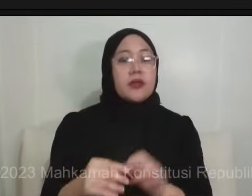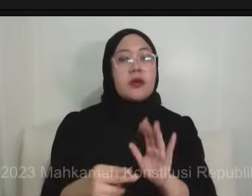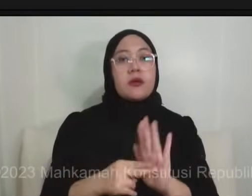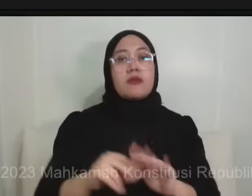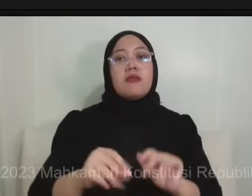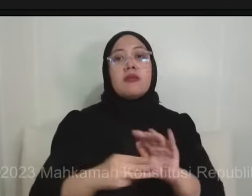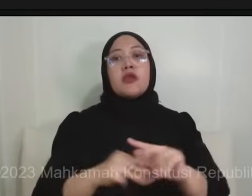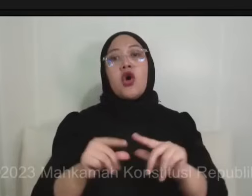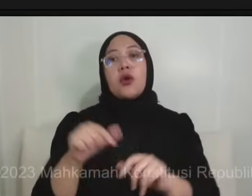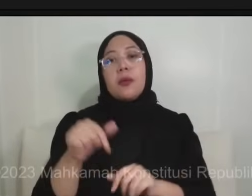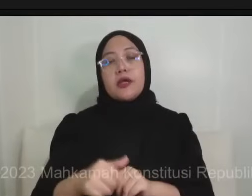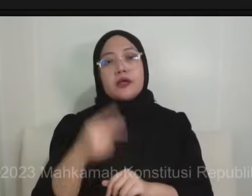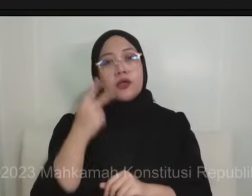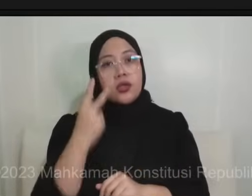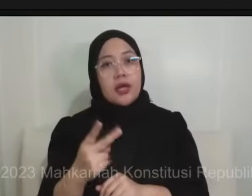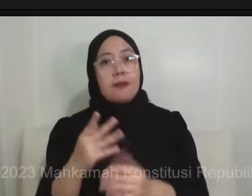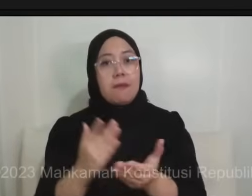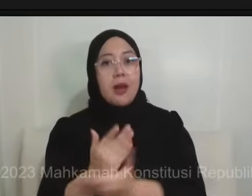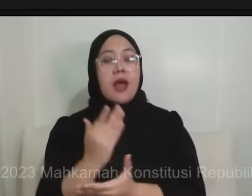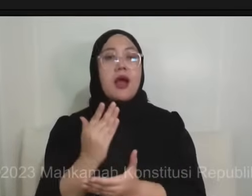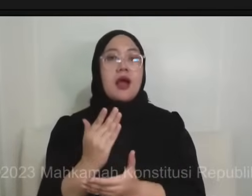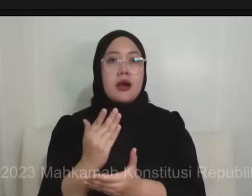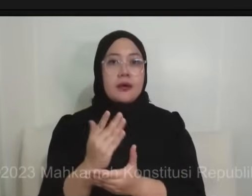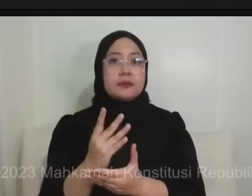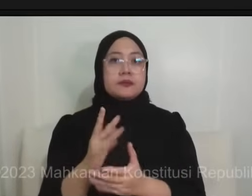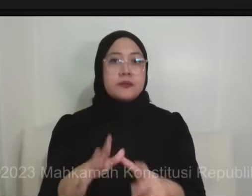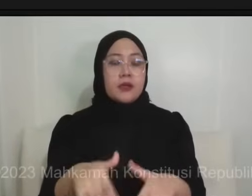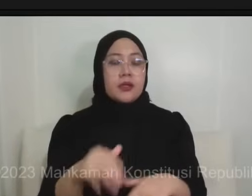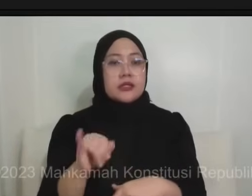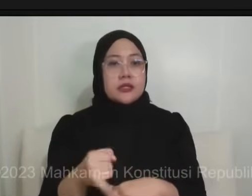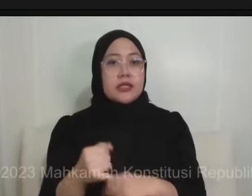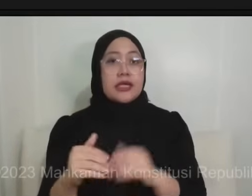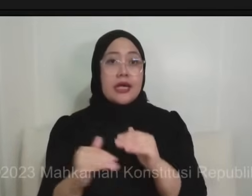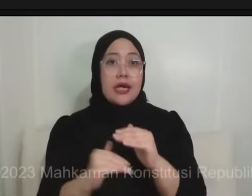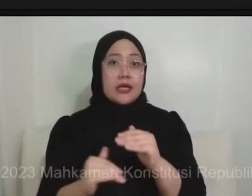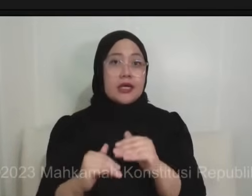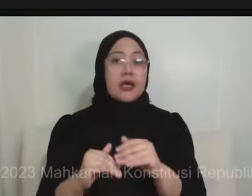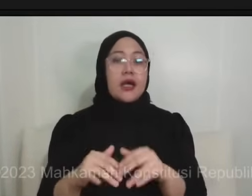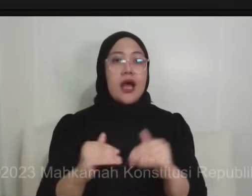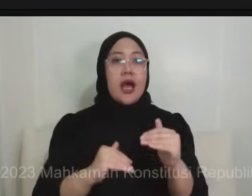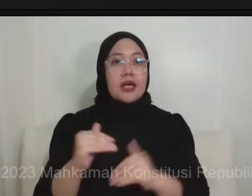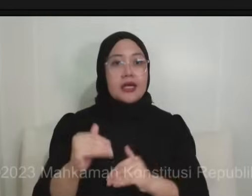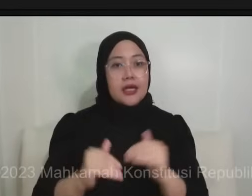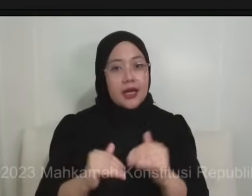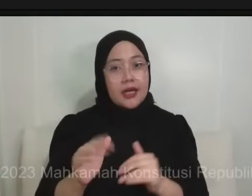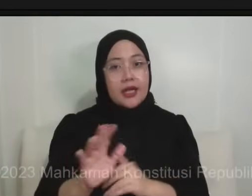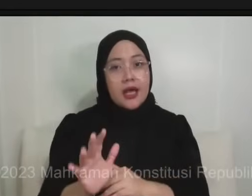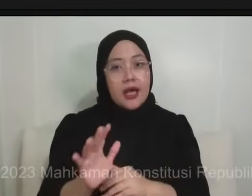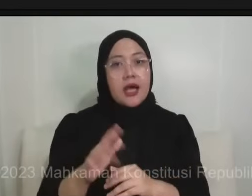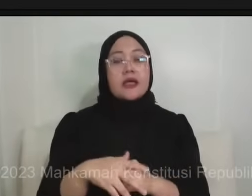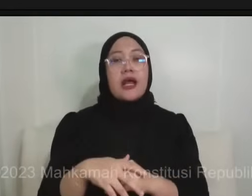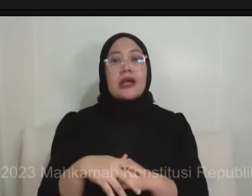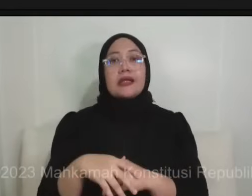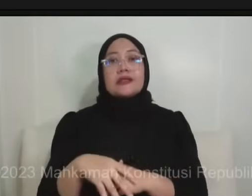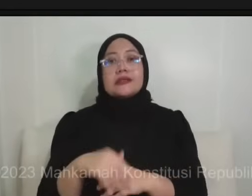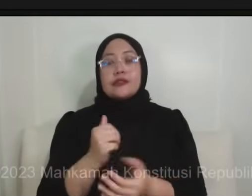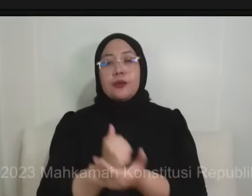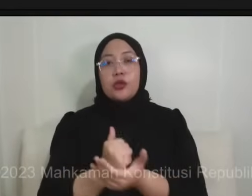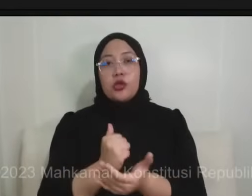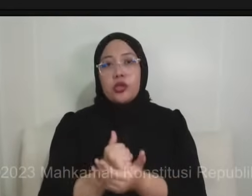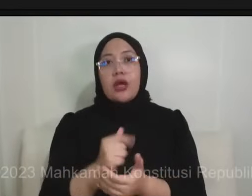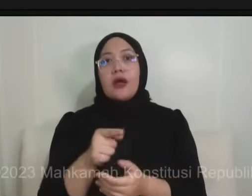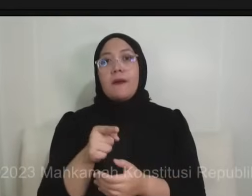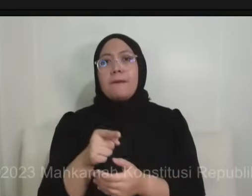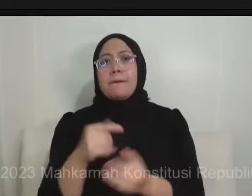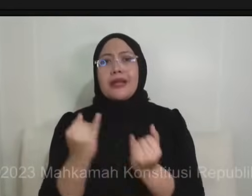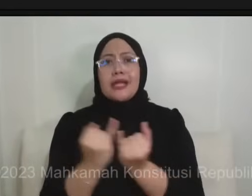dianggap melanggar moralitas sebagai ketidakadilan yang intorabel nyata-nyata bertangan dengan undang dasar